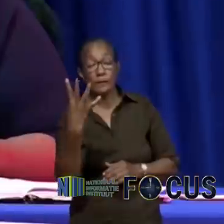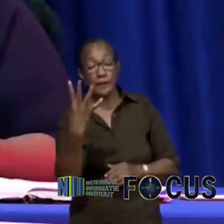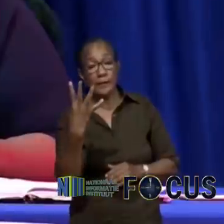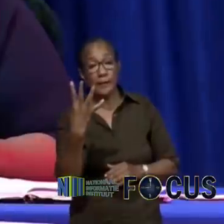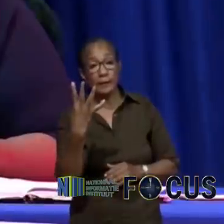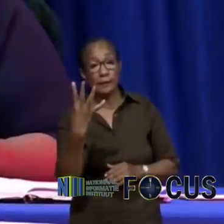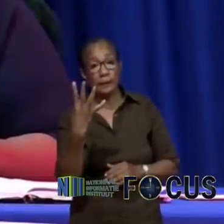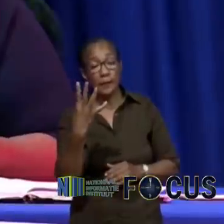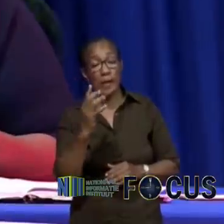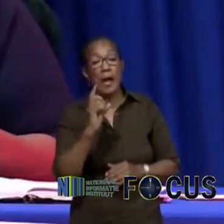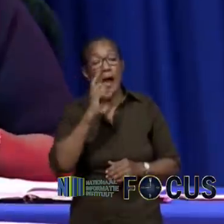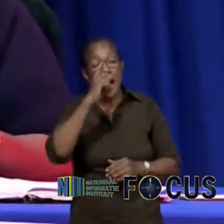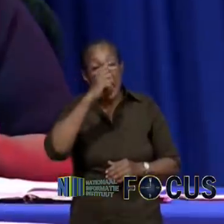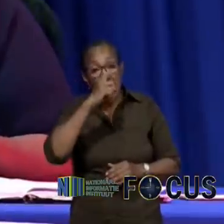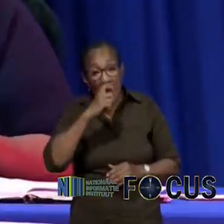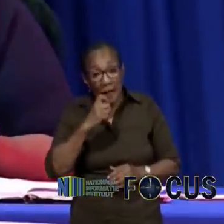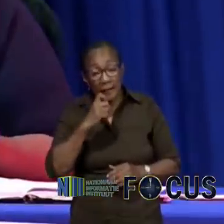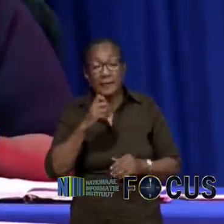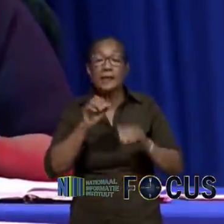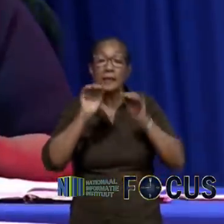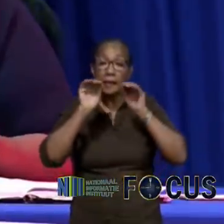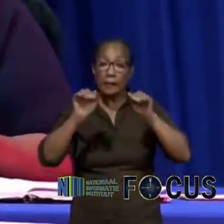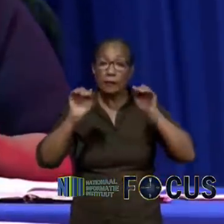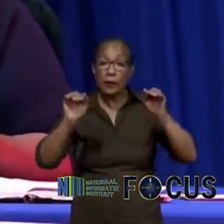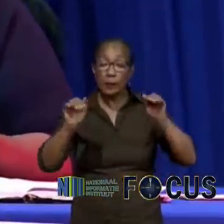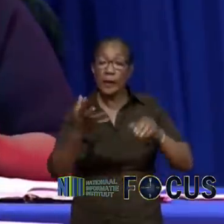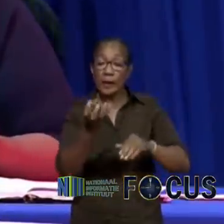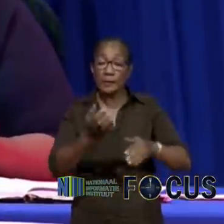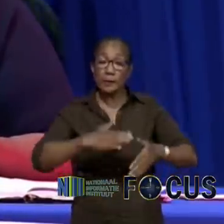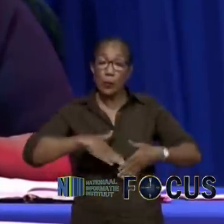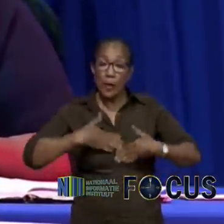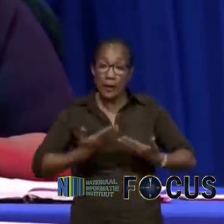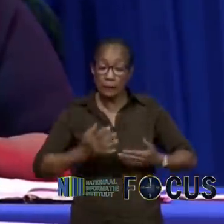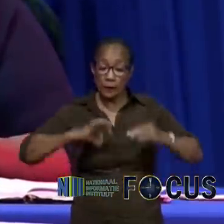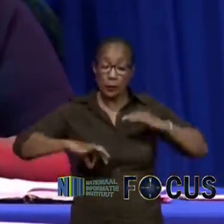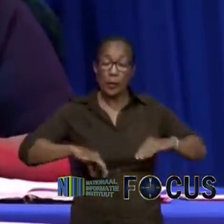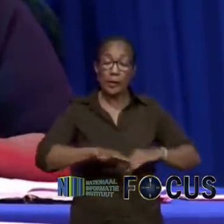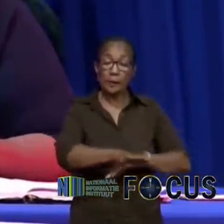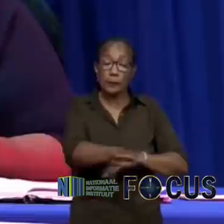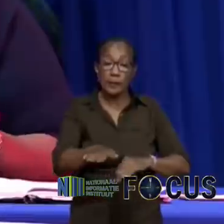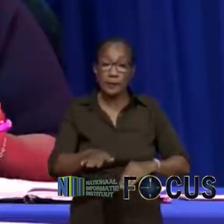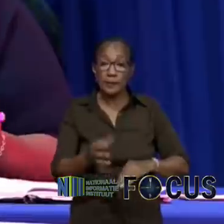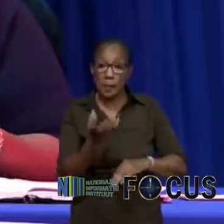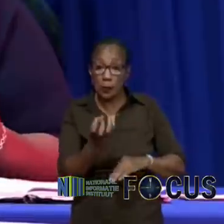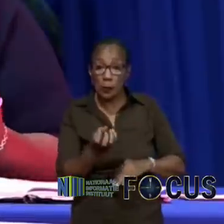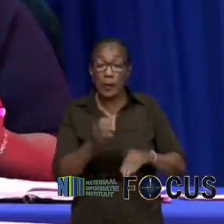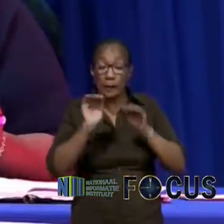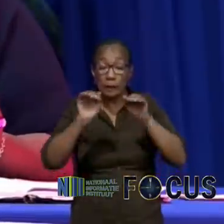8616224. Indien er informatie gewenst is vanuit het ministerie van HINT,